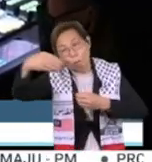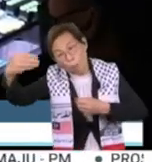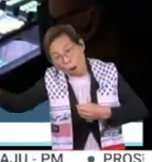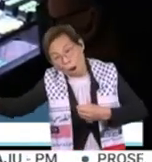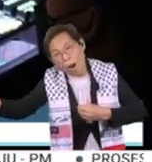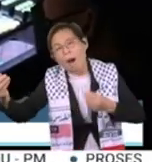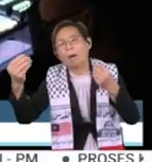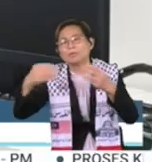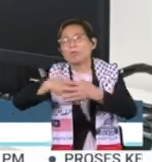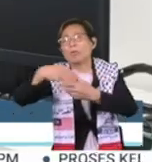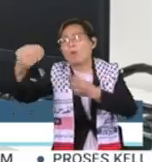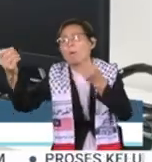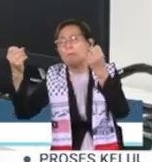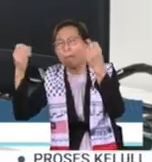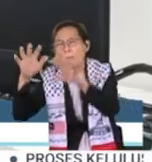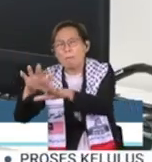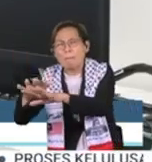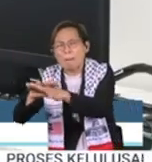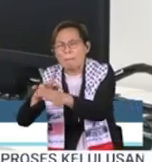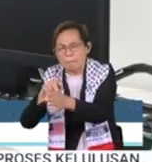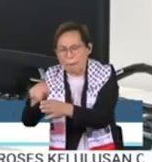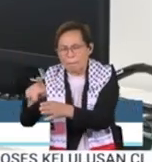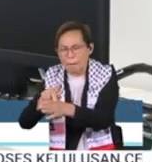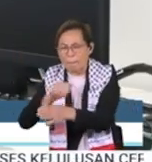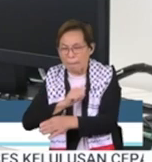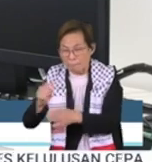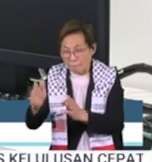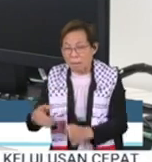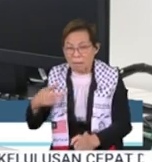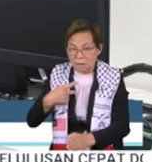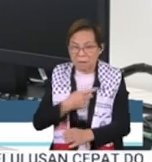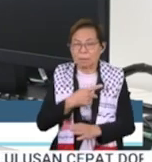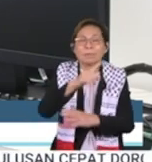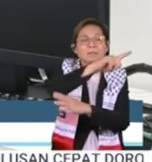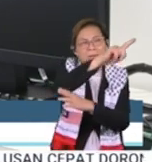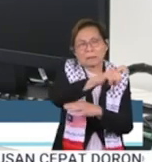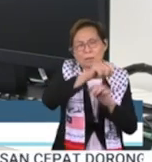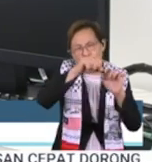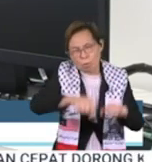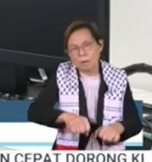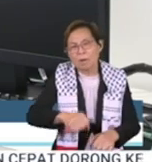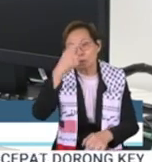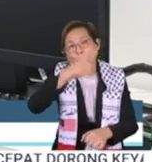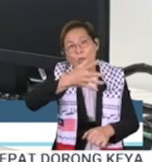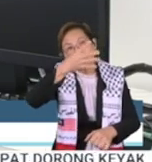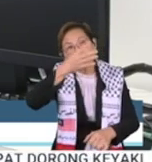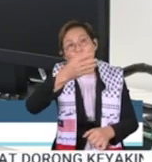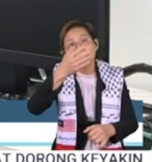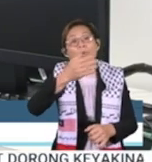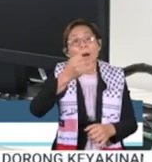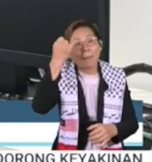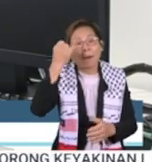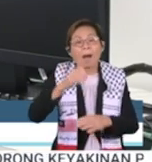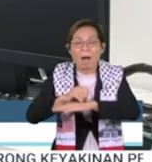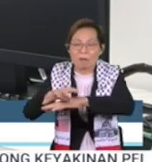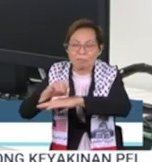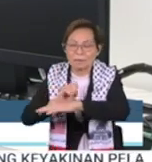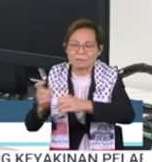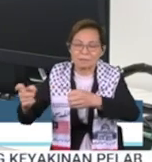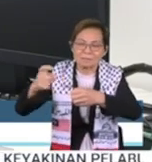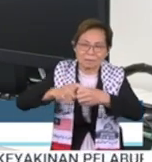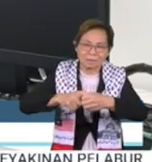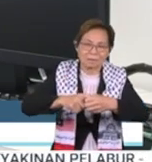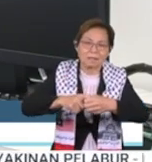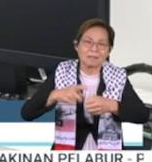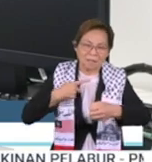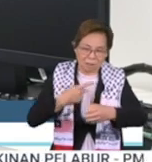di ramai pakar-pakar agama yang kita boleh rujuk juga untuk mendapatkan pandangan tentang sesuatu